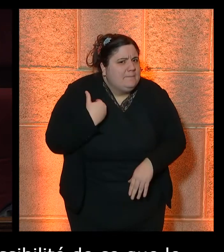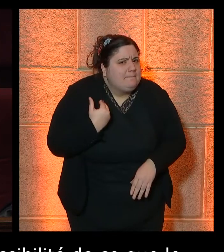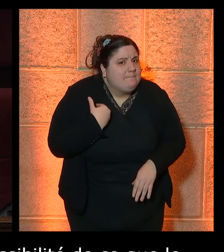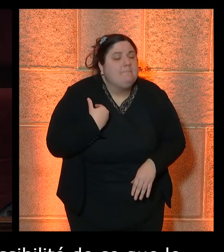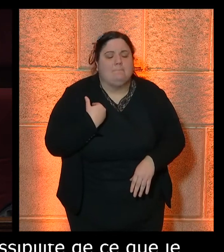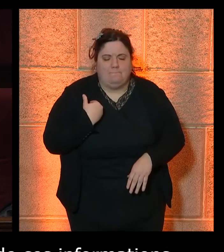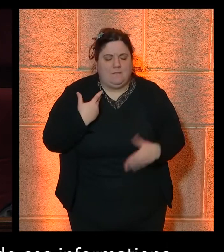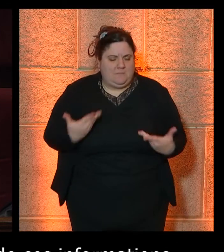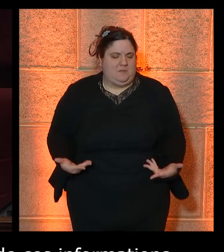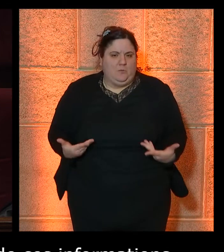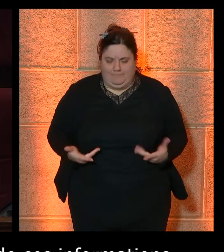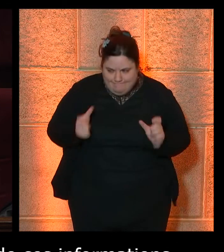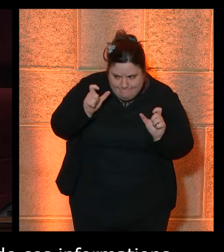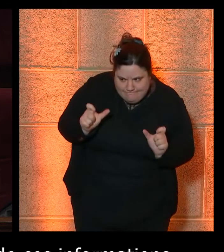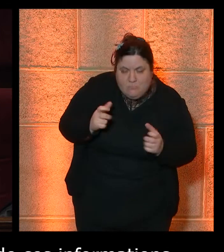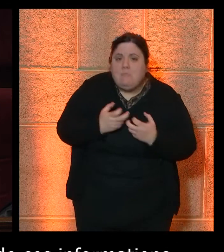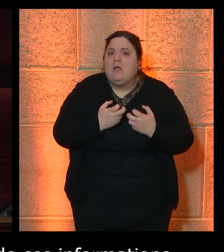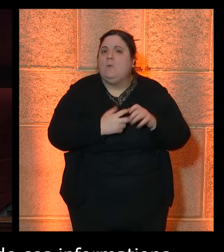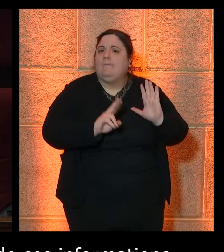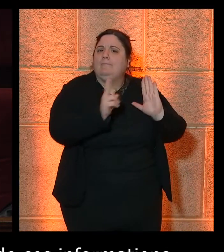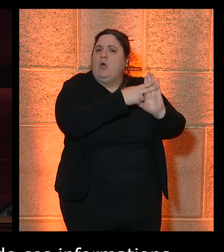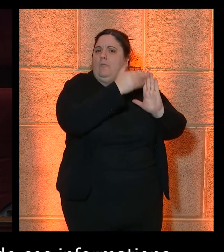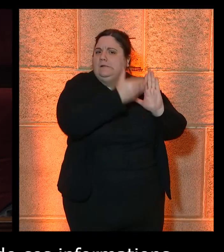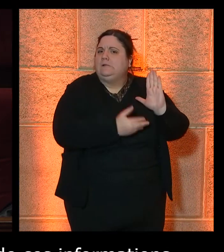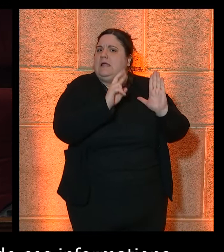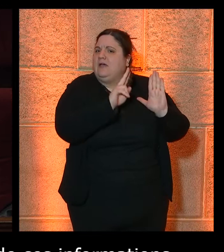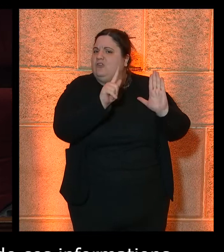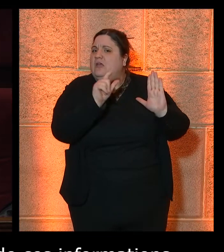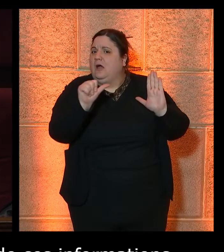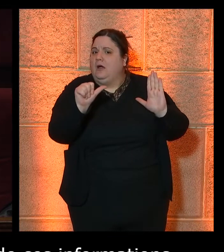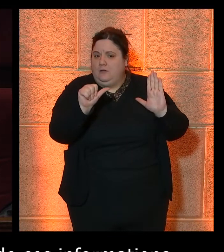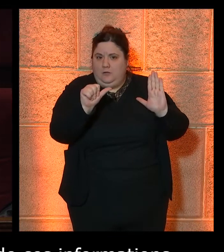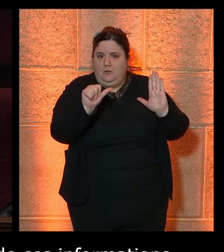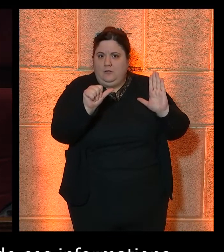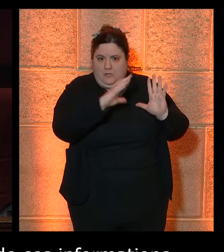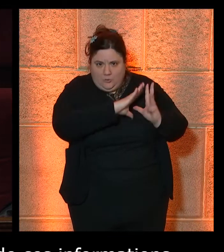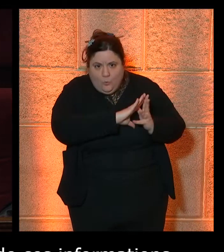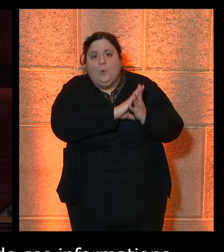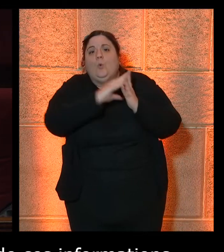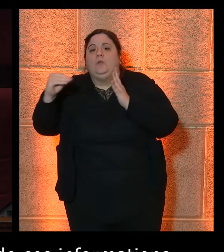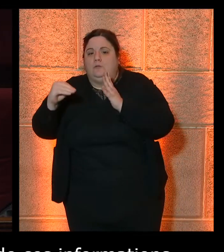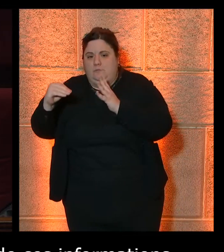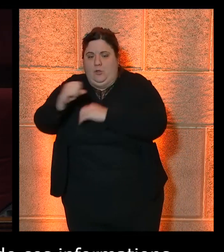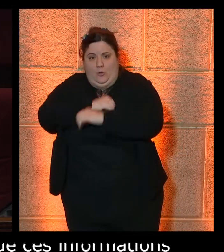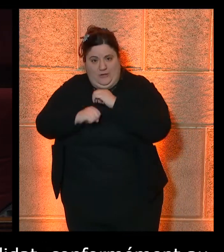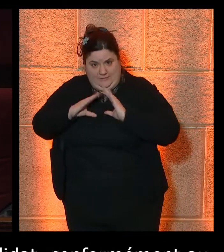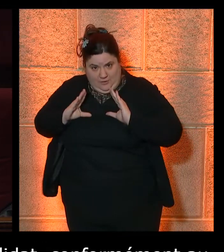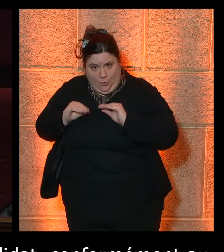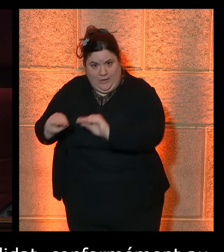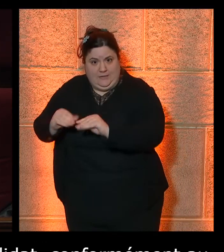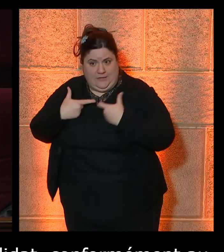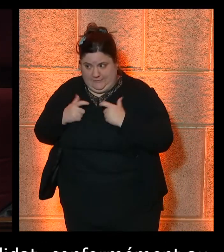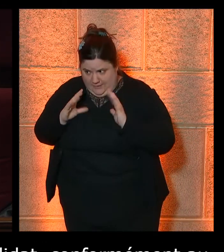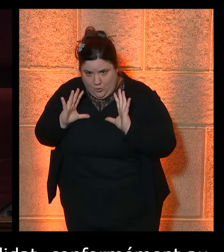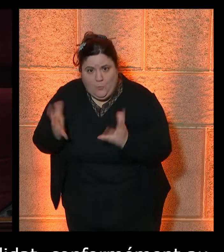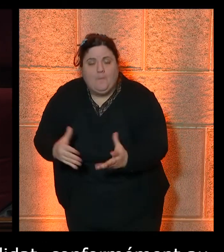s'est emparé de ce référentiel et comment il l'a fait appliquer. Donc ça, on va le mesurer. Sur les réseaux